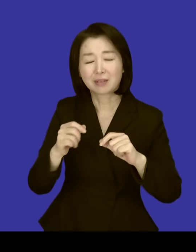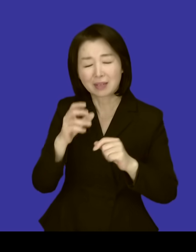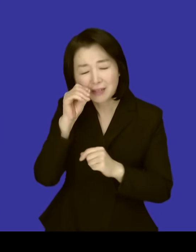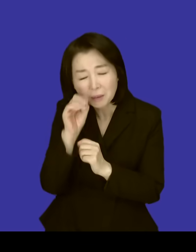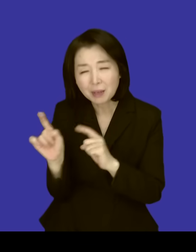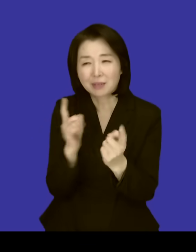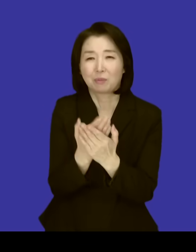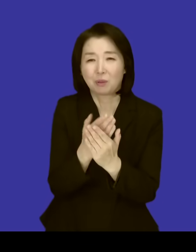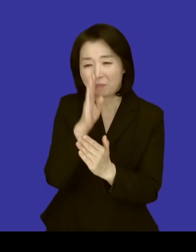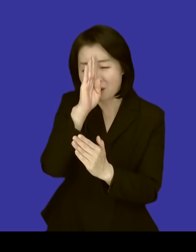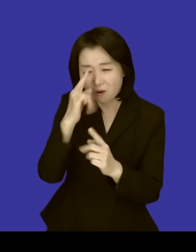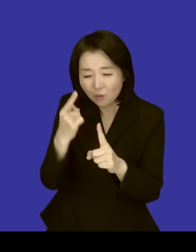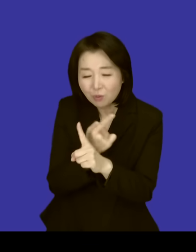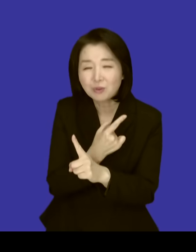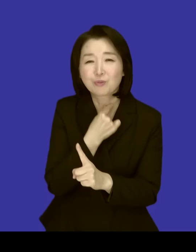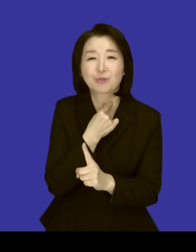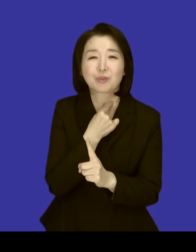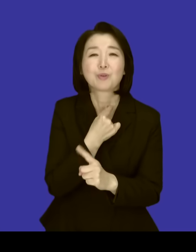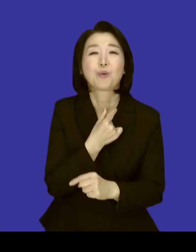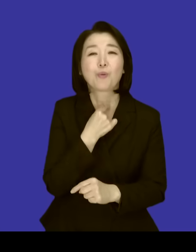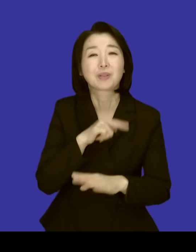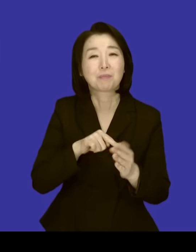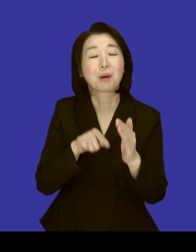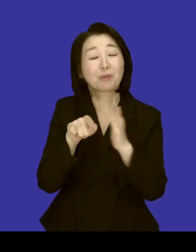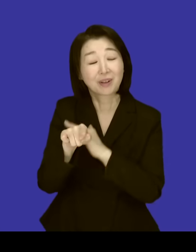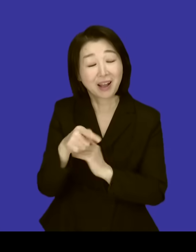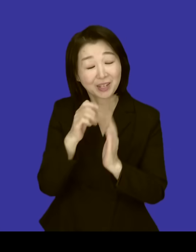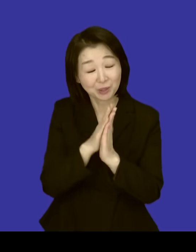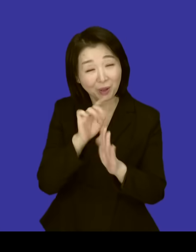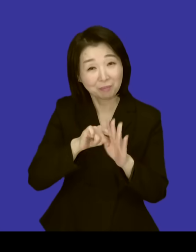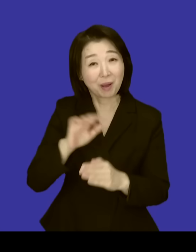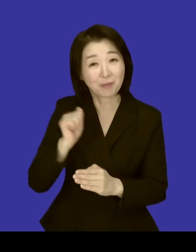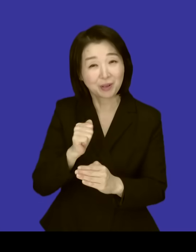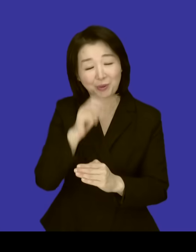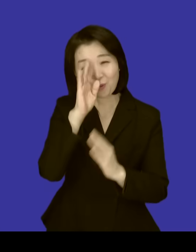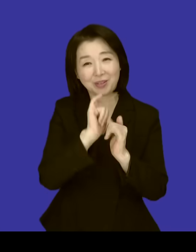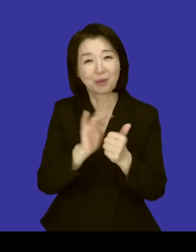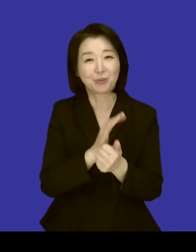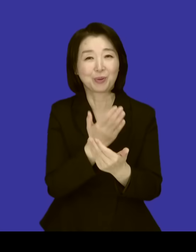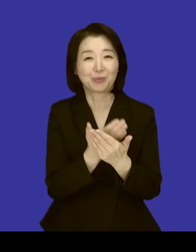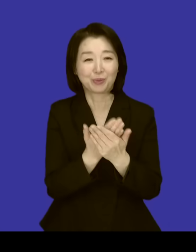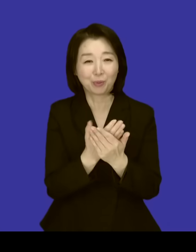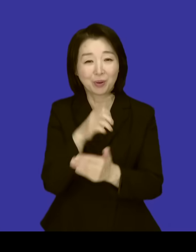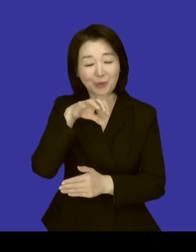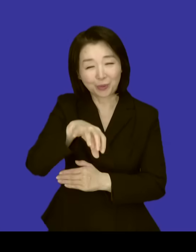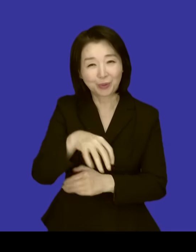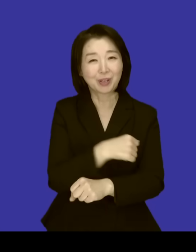제발 고쳐지기를 바라는 마음이니까 항상 그런 기도하는 마음으로 많은 환자들을 위로해 주시고 또 그